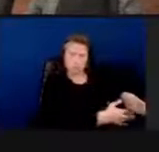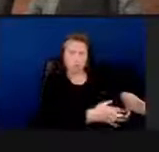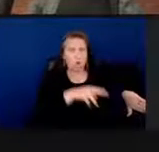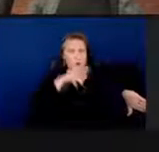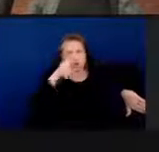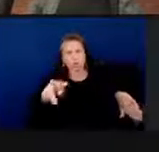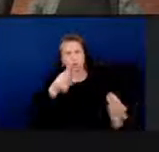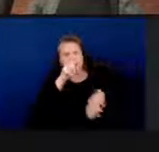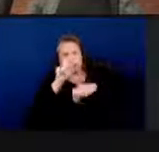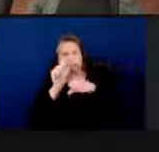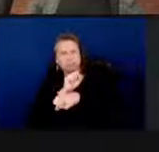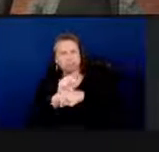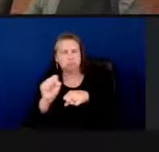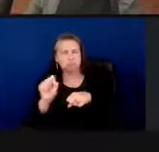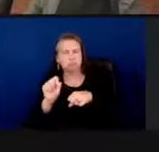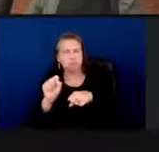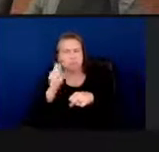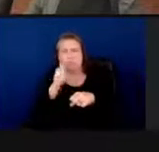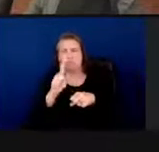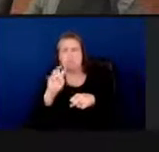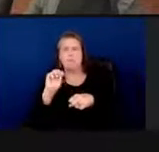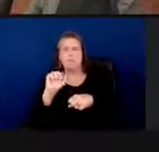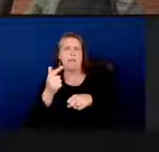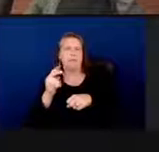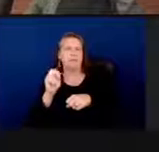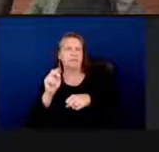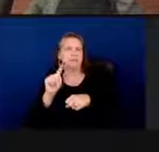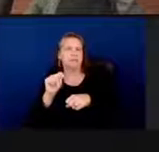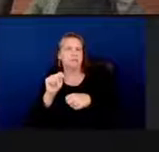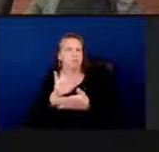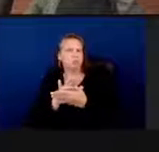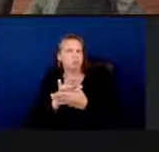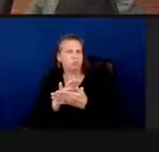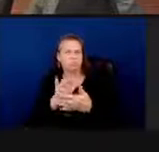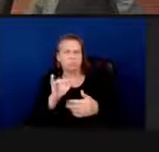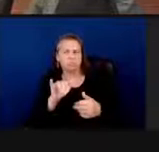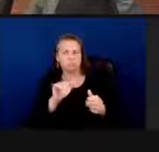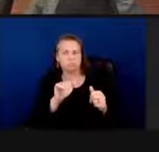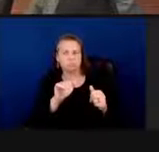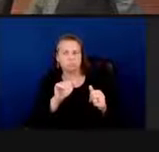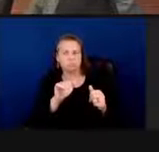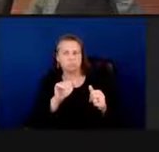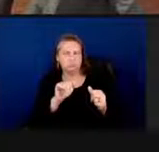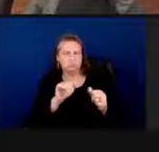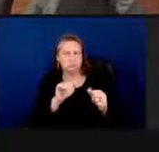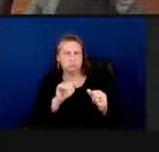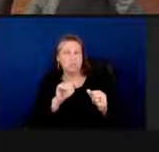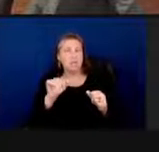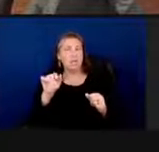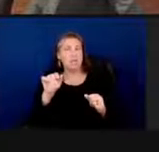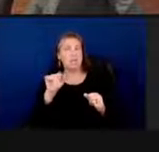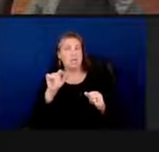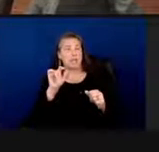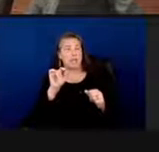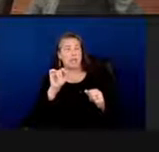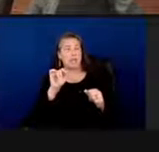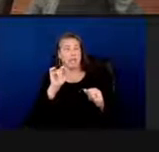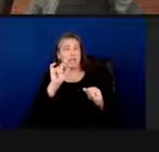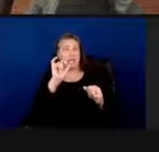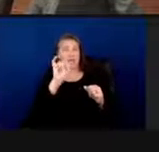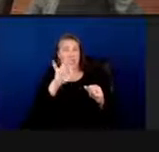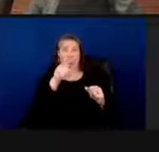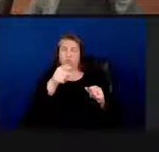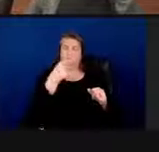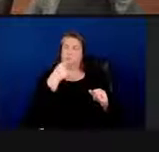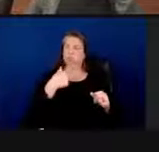التقدم مع ماجنت. إذن الإجابة أنا أريد أن أبقيها على لا يجب